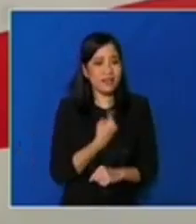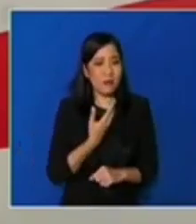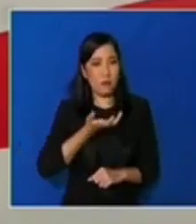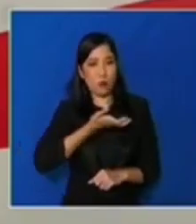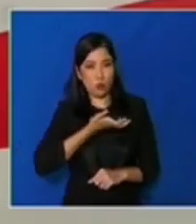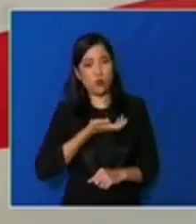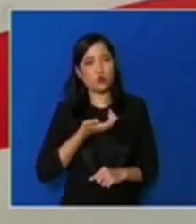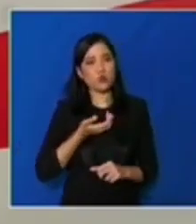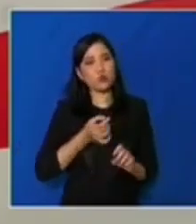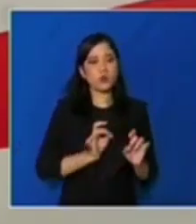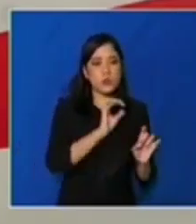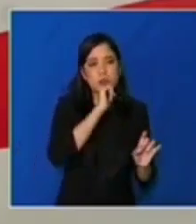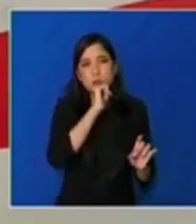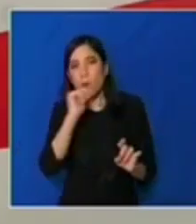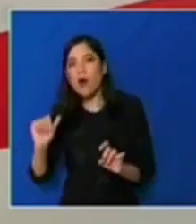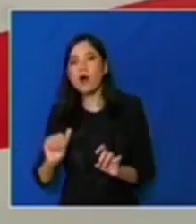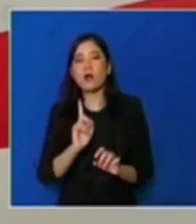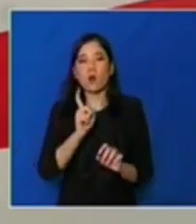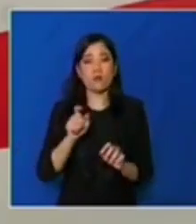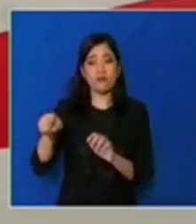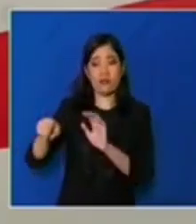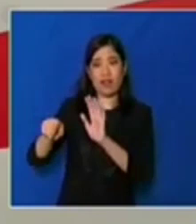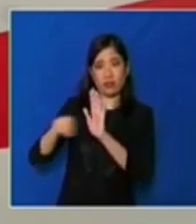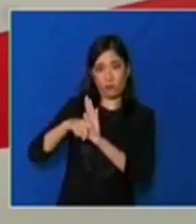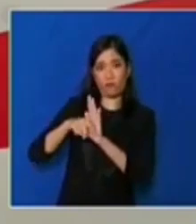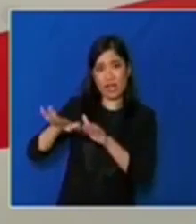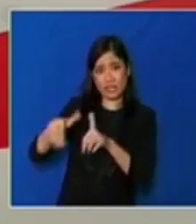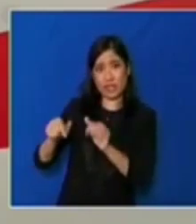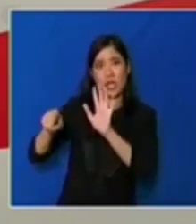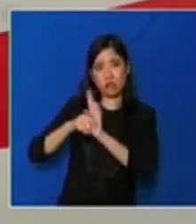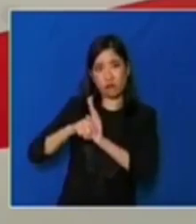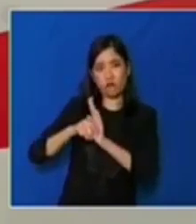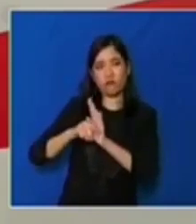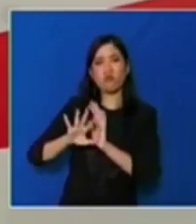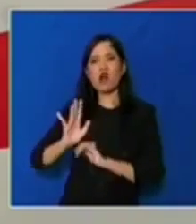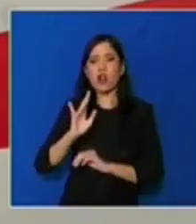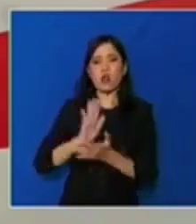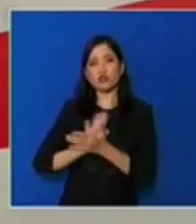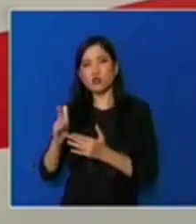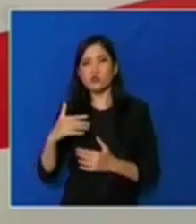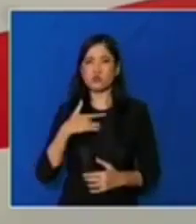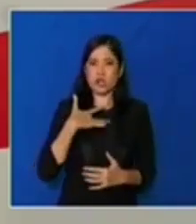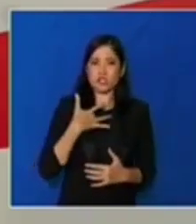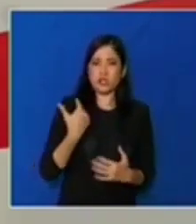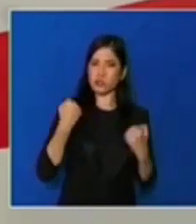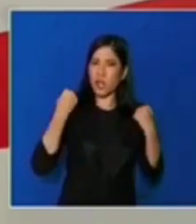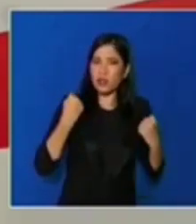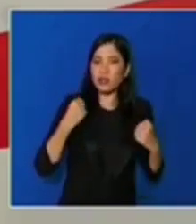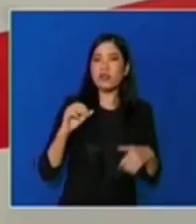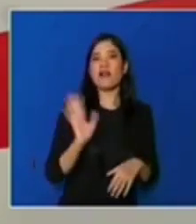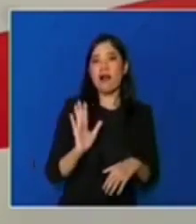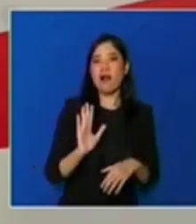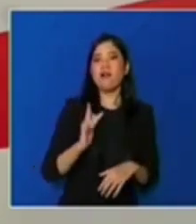siapapun meskipun di dalam pemeriksaannya negatif tidak kemudian merasa dirinya sehat tetap harus